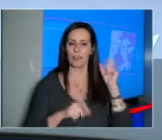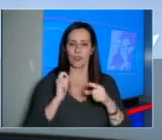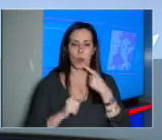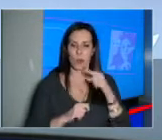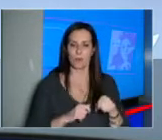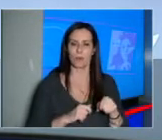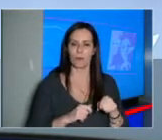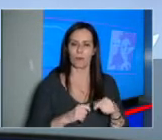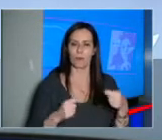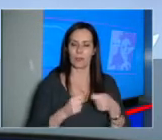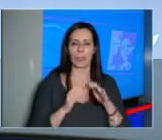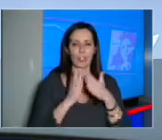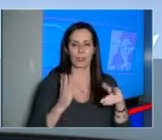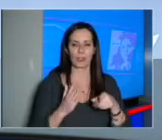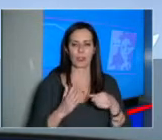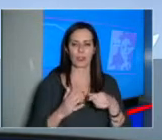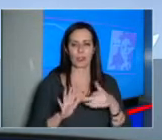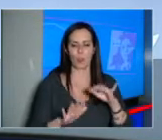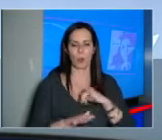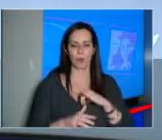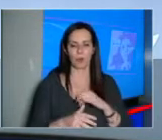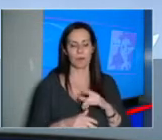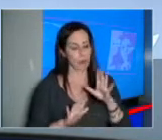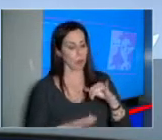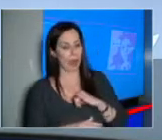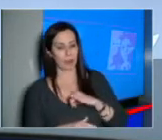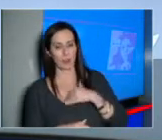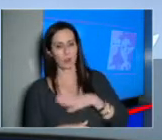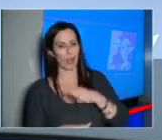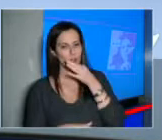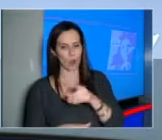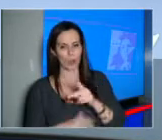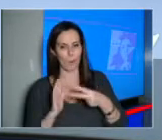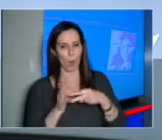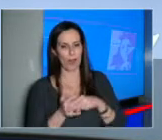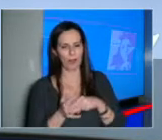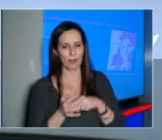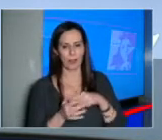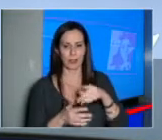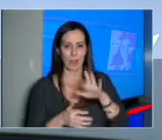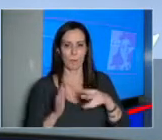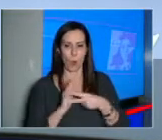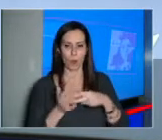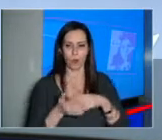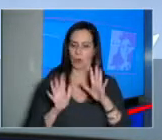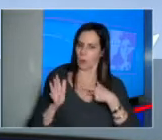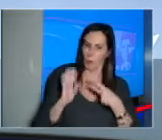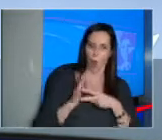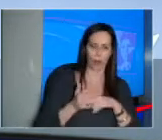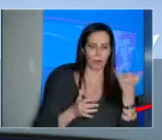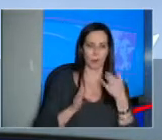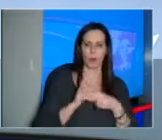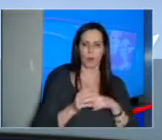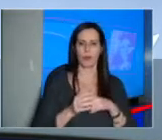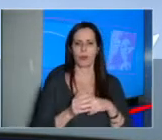אומרים שבחינה ספרותית זה יוצא מאוד מעניין. יצא מאוד מעניין, אבל אני רוצה לשאול אותך שאלה פוליטית דווקא, כי את גם פוליטית. אני פוליטית, אני תמיד